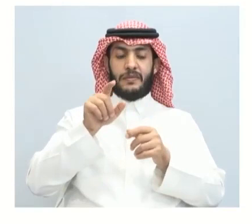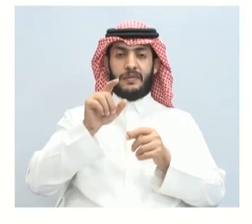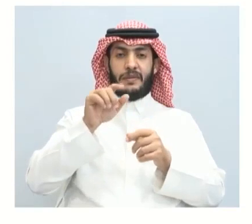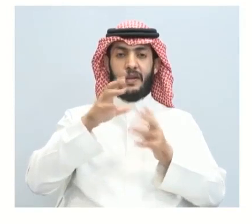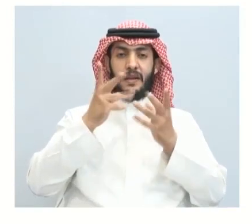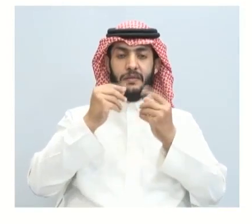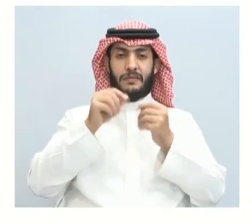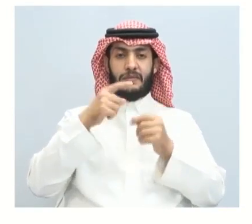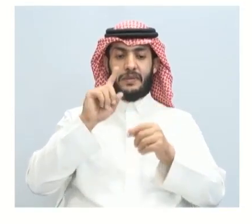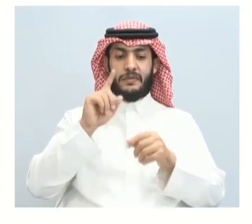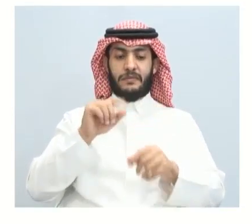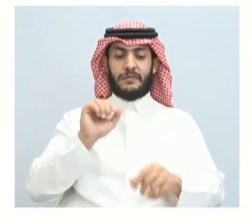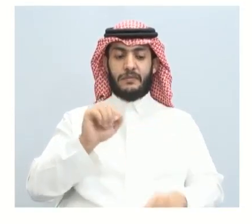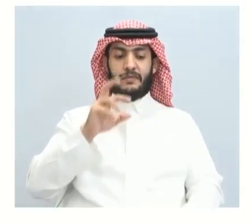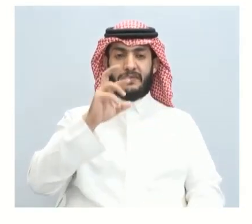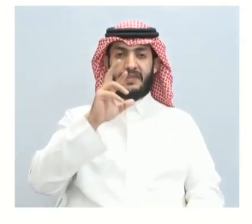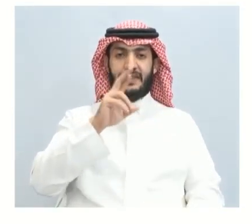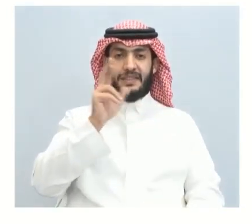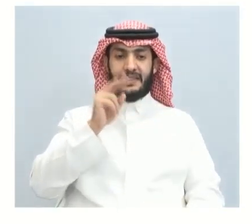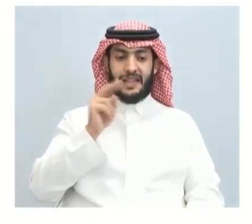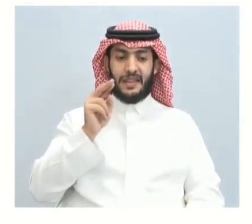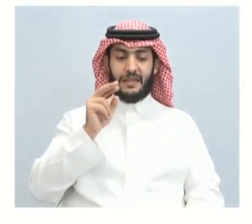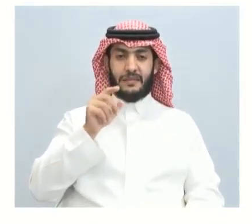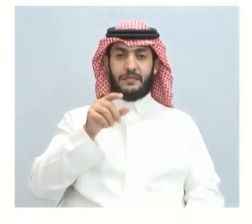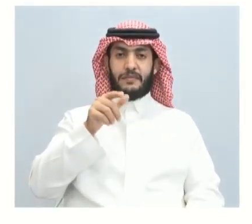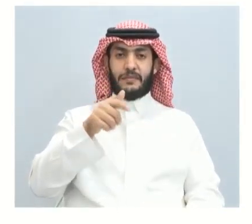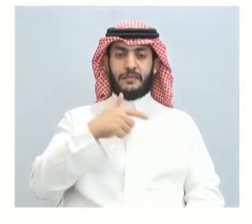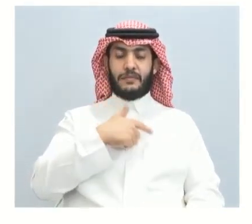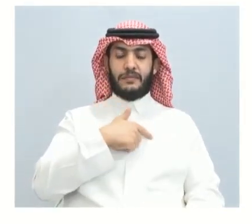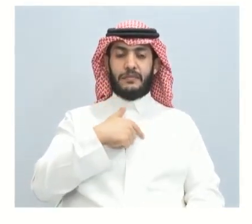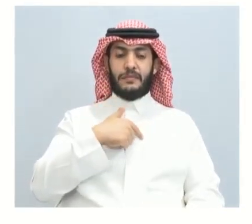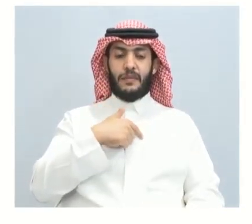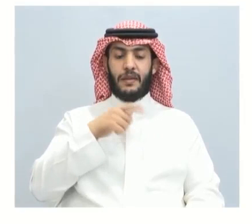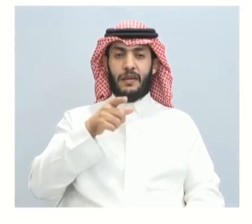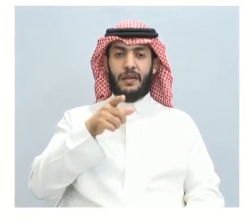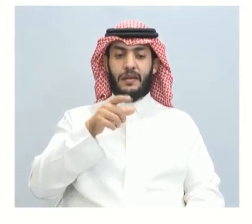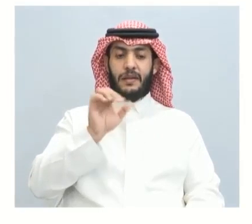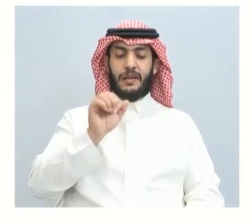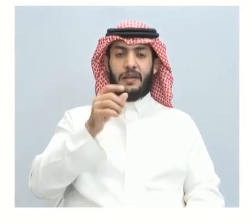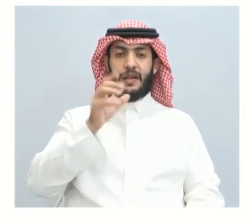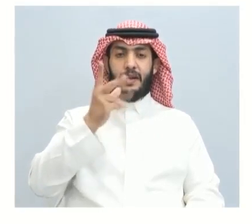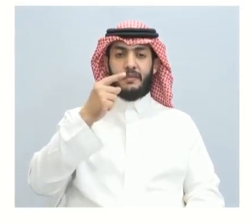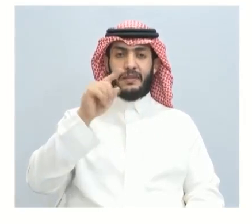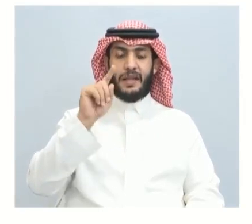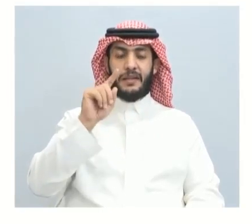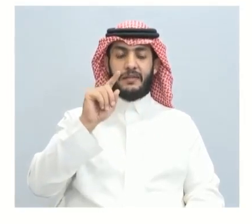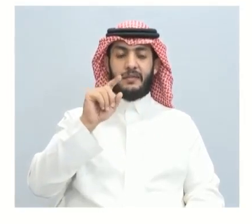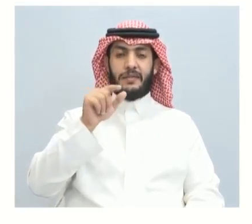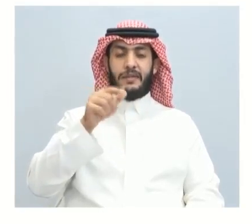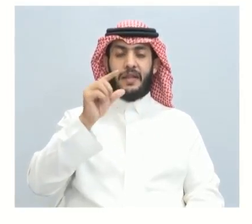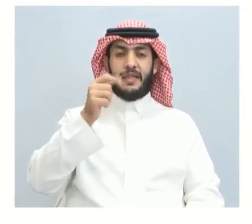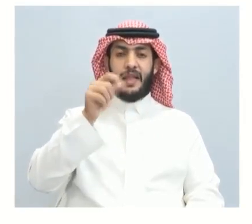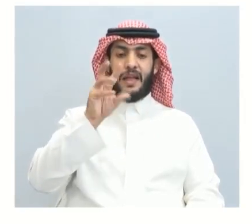الاعداد الصحيحه زد بهذا الشكل لان نواتجها دائما ما تكون عباره عن اعداد صحيحه طبعا